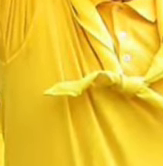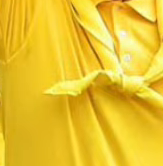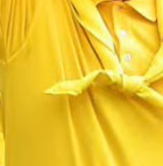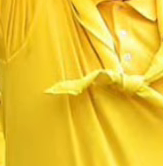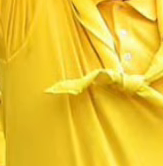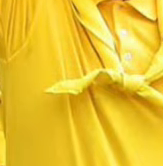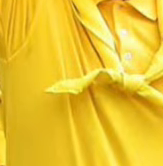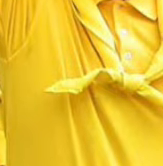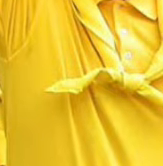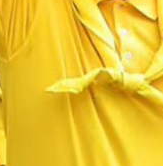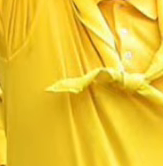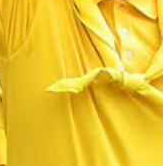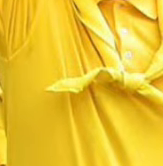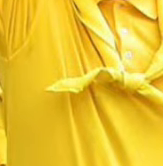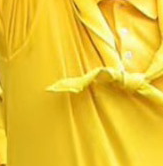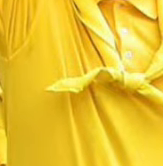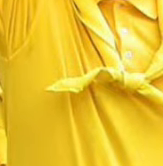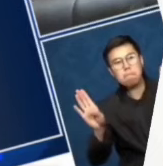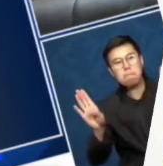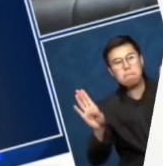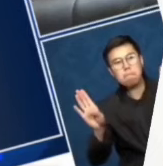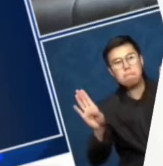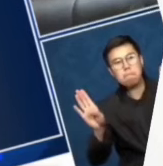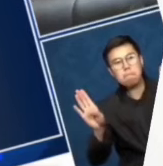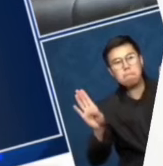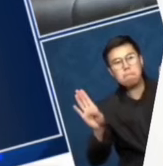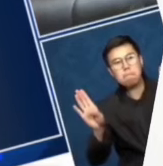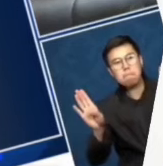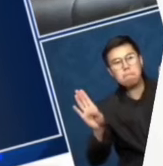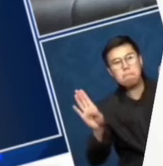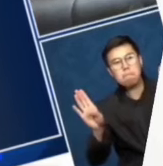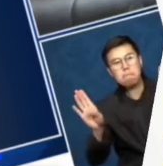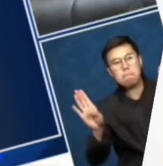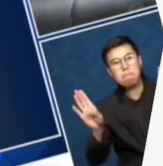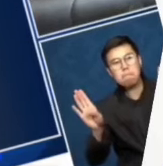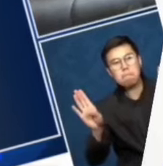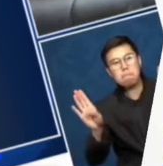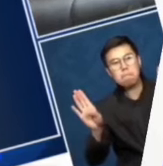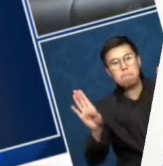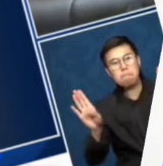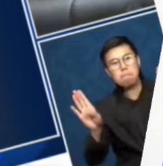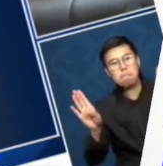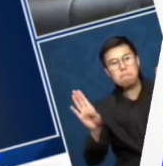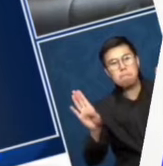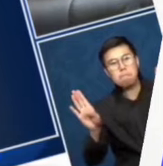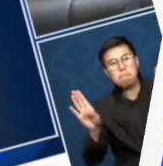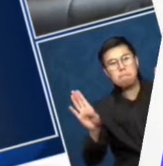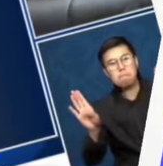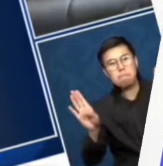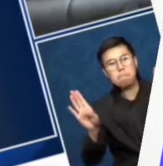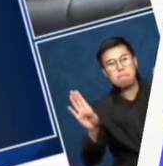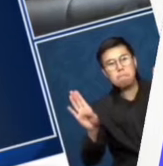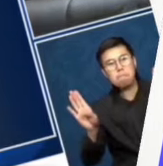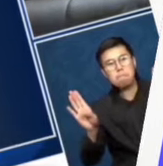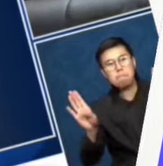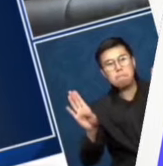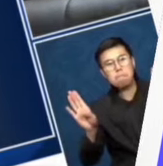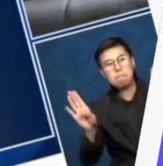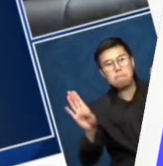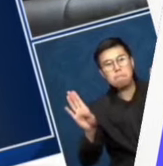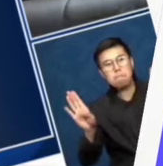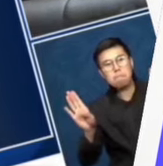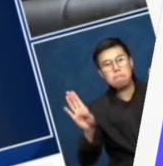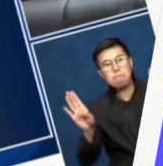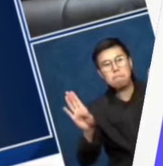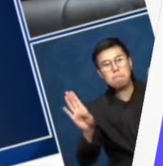ครับเศรษฐาทวีสินสำหรับเรื่องผังเมืองมีงานเขียนของสมนึก